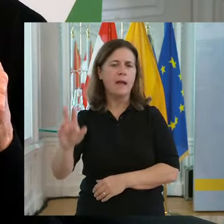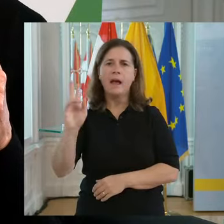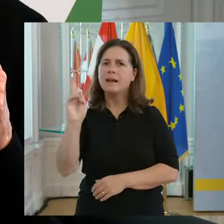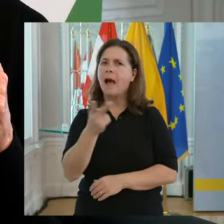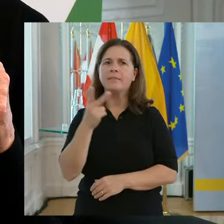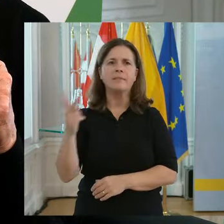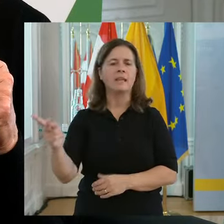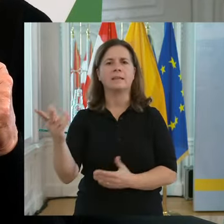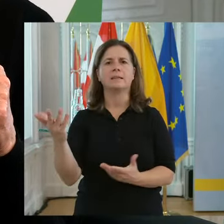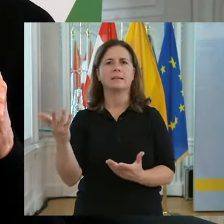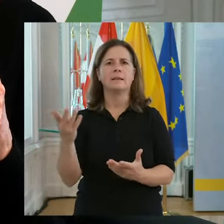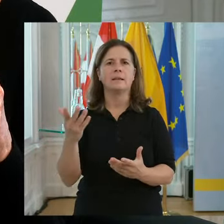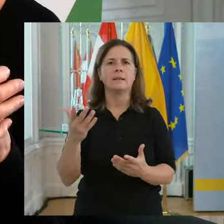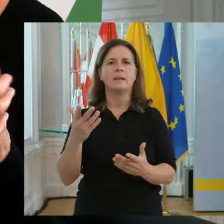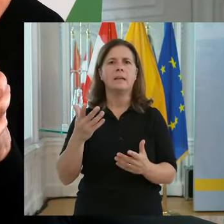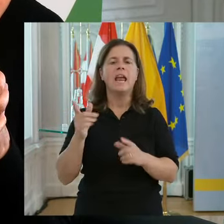keine